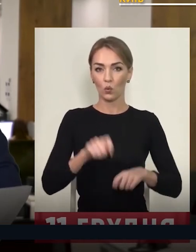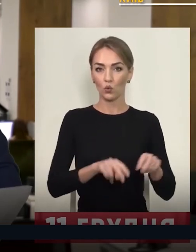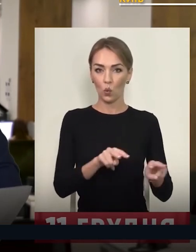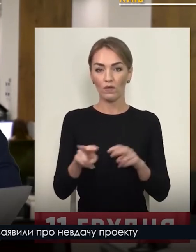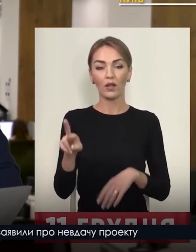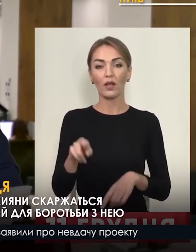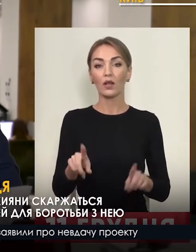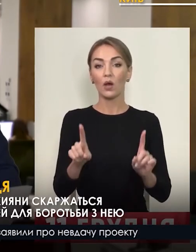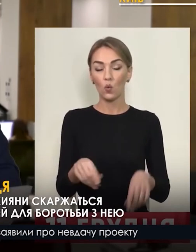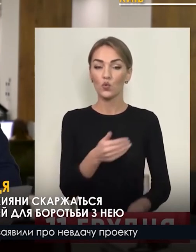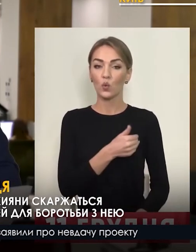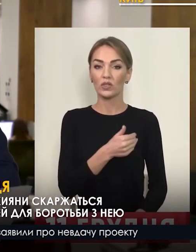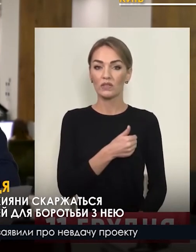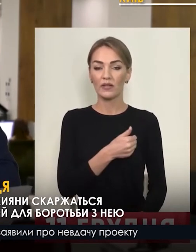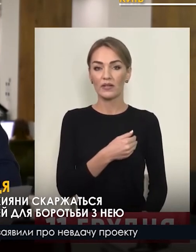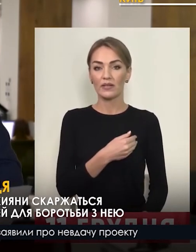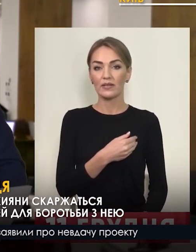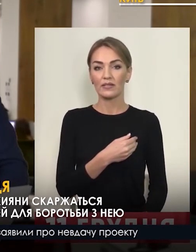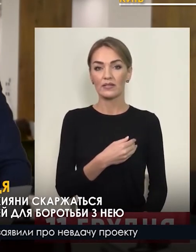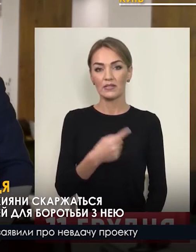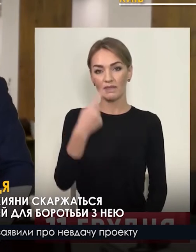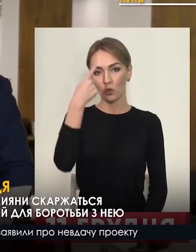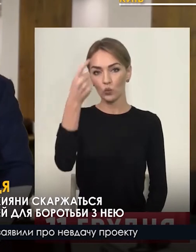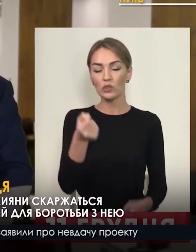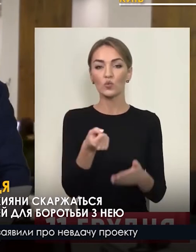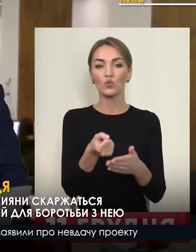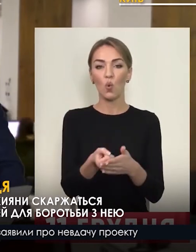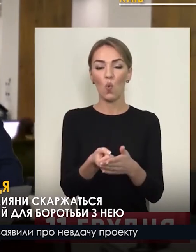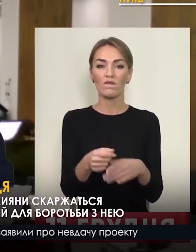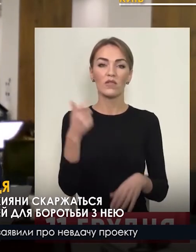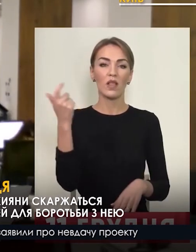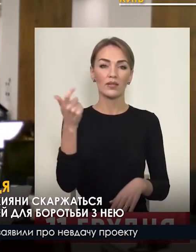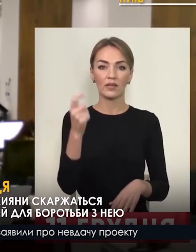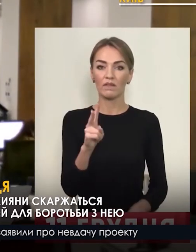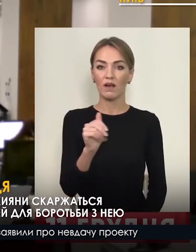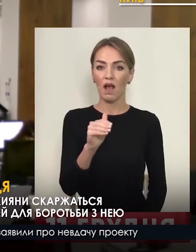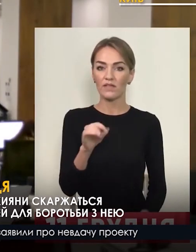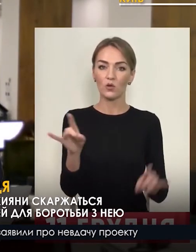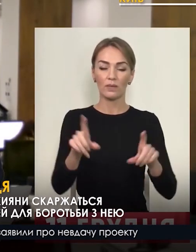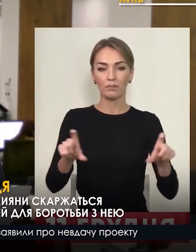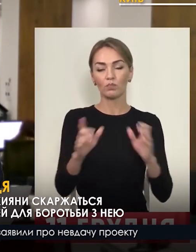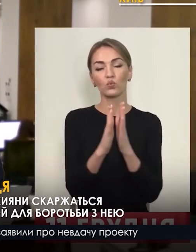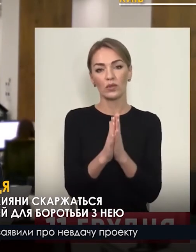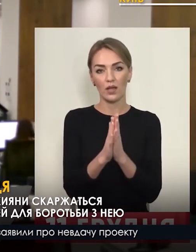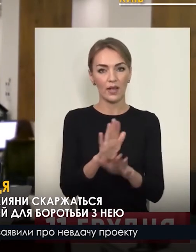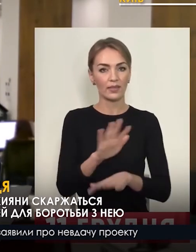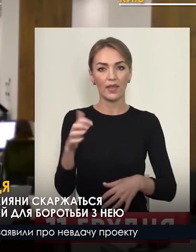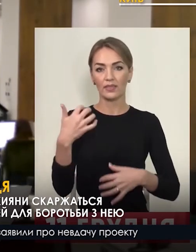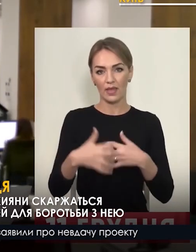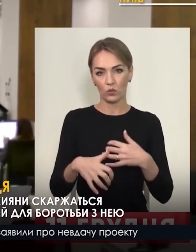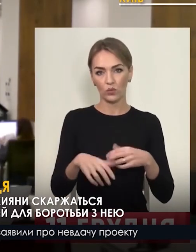Я також хотів звернутись до власників кафе, ресторанів, магазинів. Будь ласка, не нехтуйте